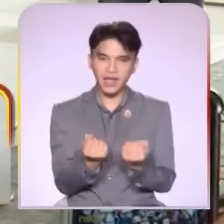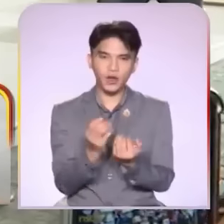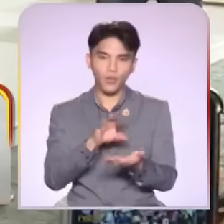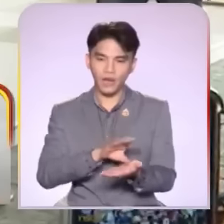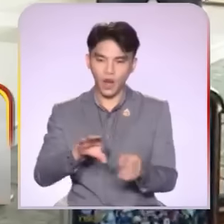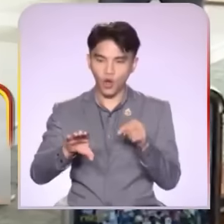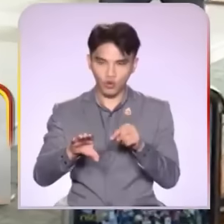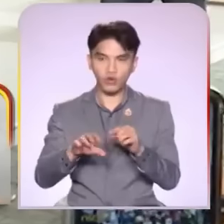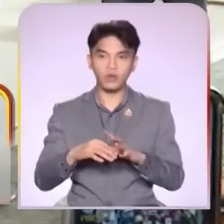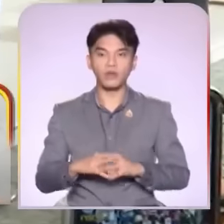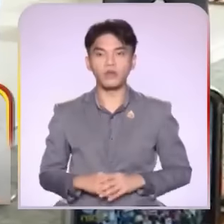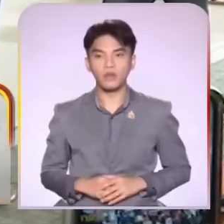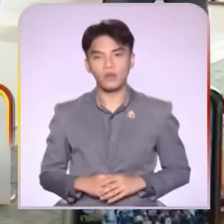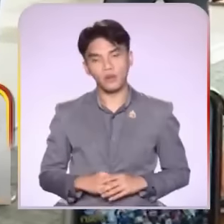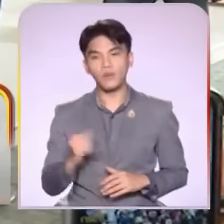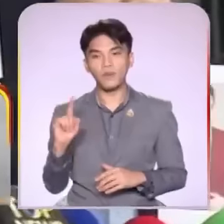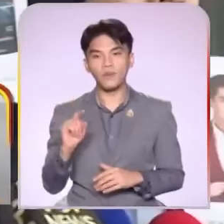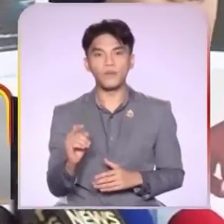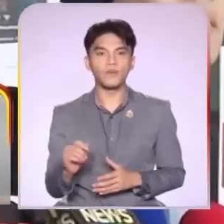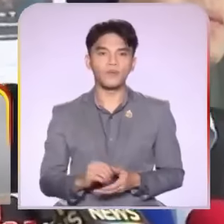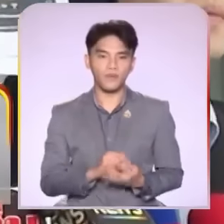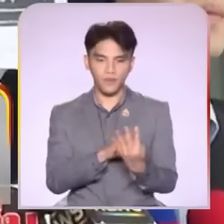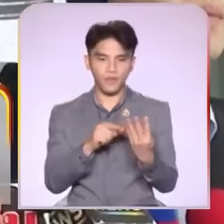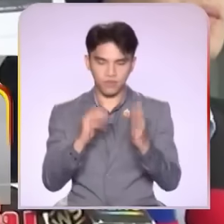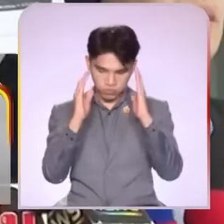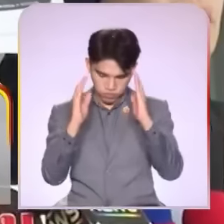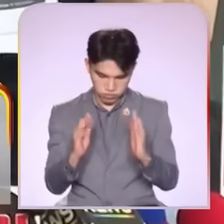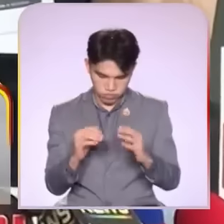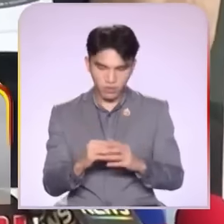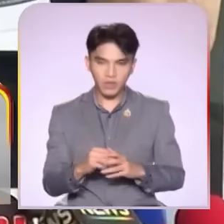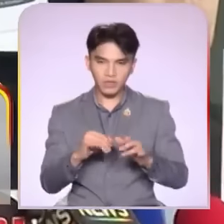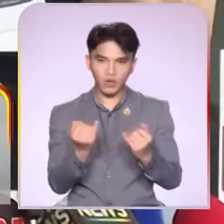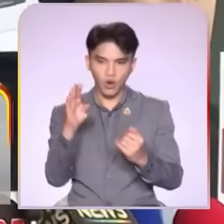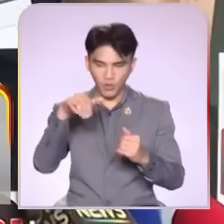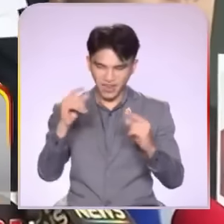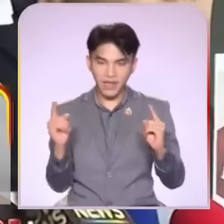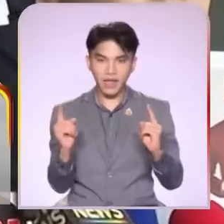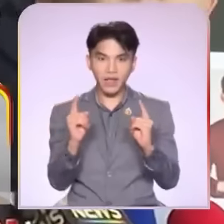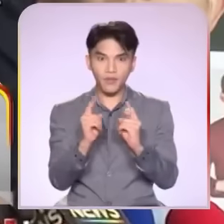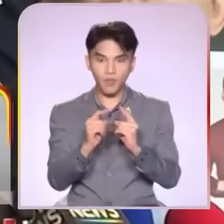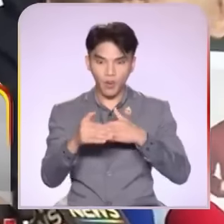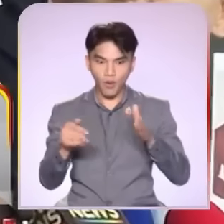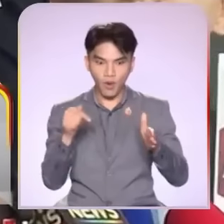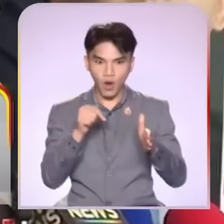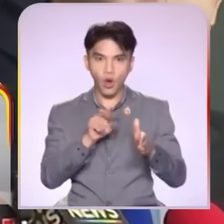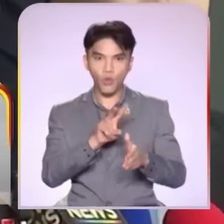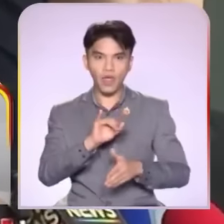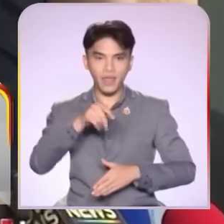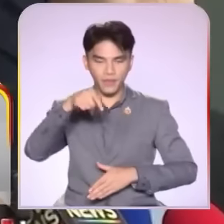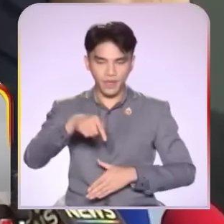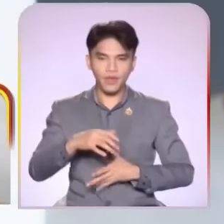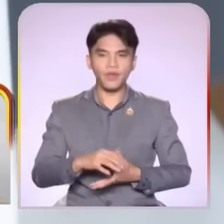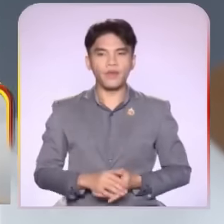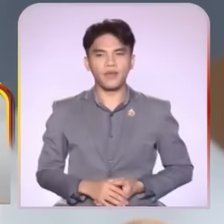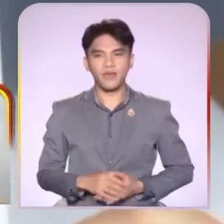ทุนของบริษัทแห่งนี้อ้างว่าผู้เสียหายทั้ง4เนี่ยพบกับเจ้าของบริษัทภายในห้องระดับ VIP